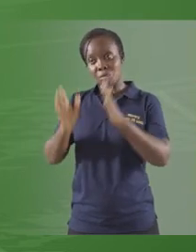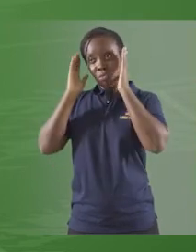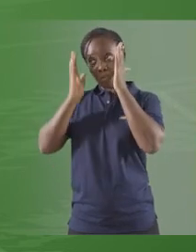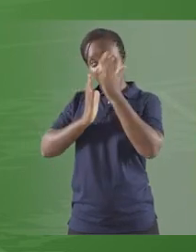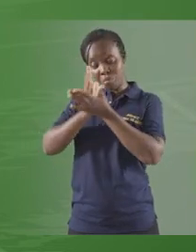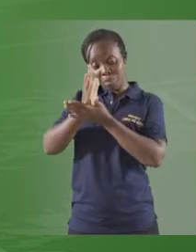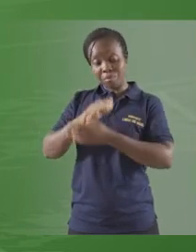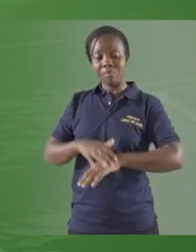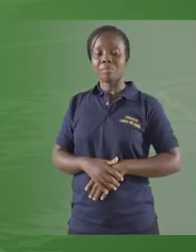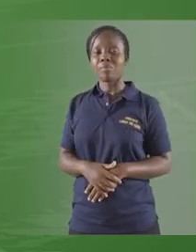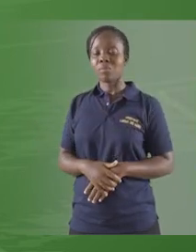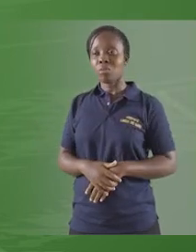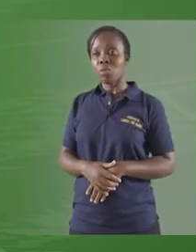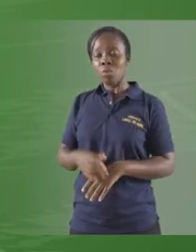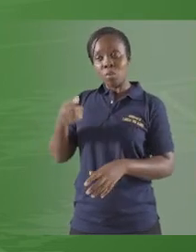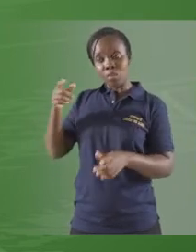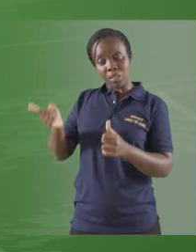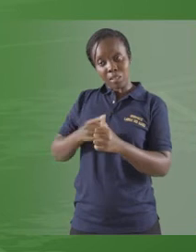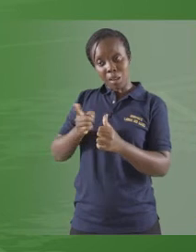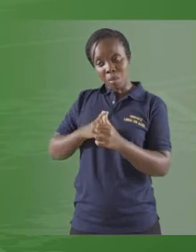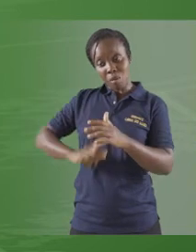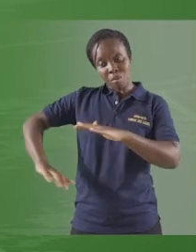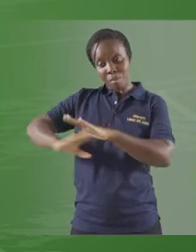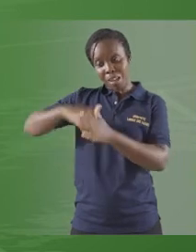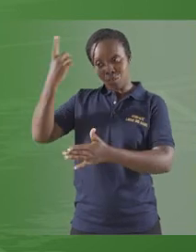toujours à partir de notre pédigré,